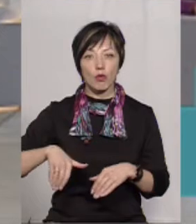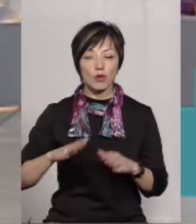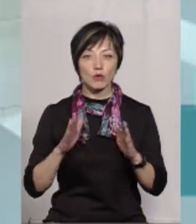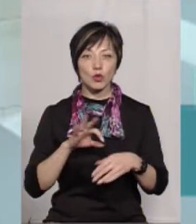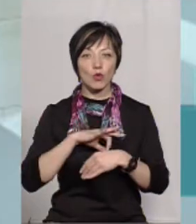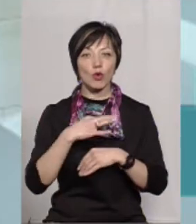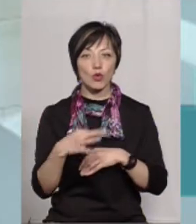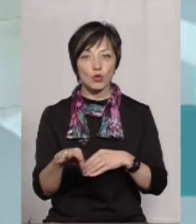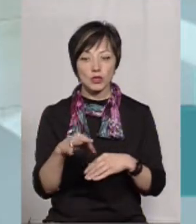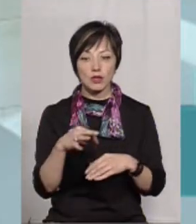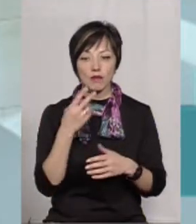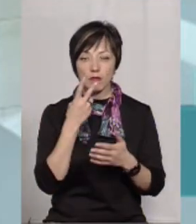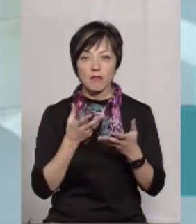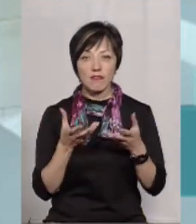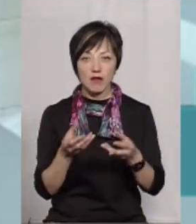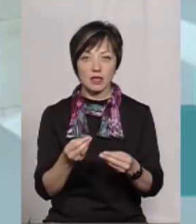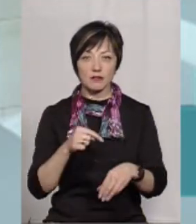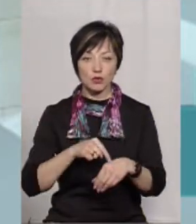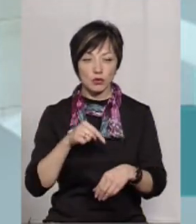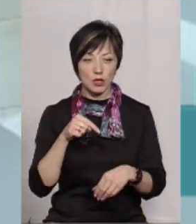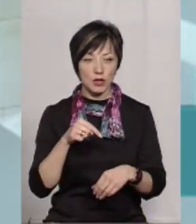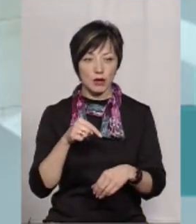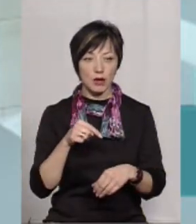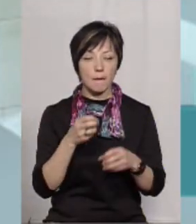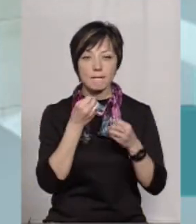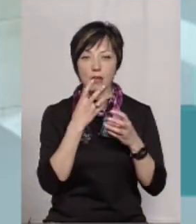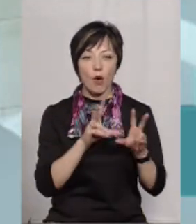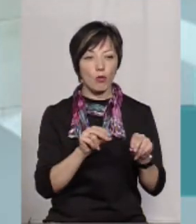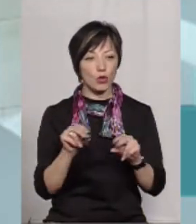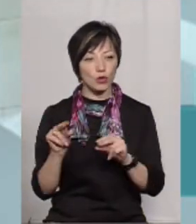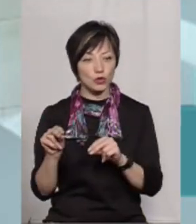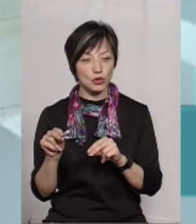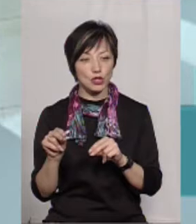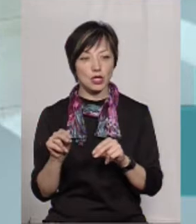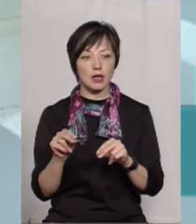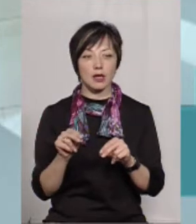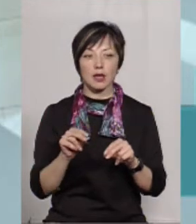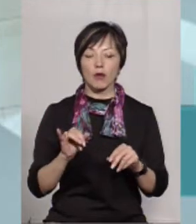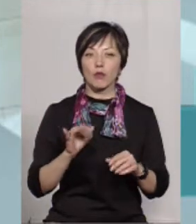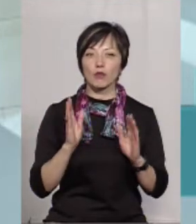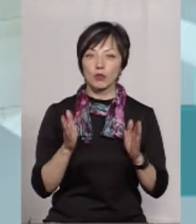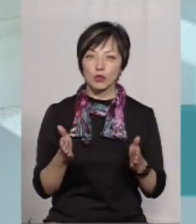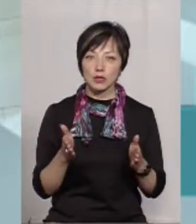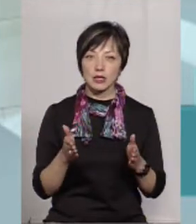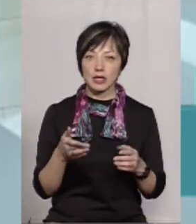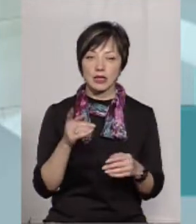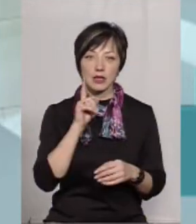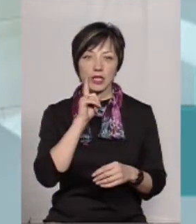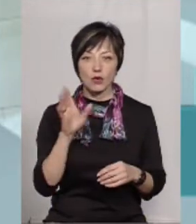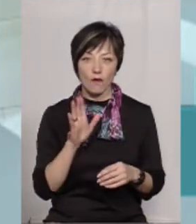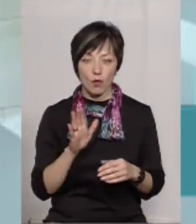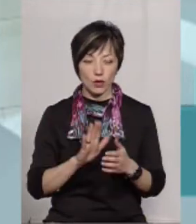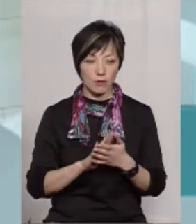буде болюче відображатися на їхньому відчуття благополуччя, відчуття щастя, буде